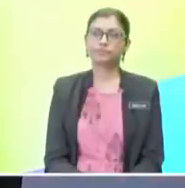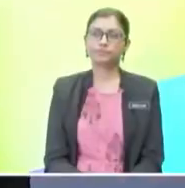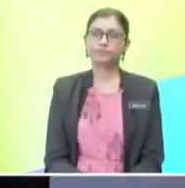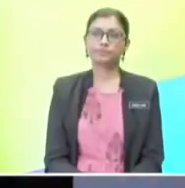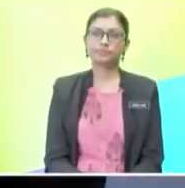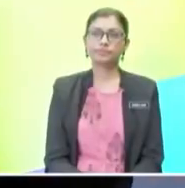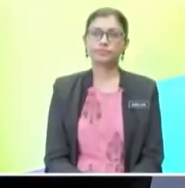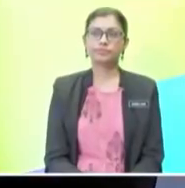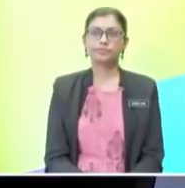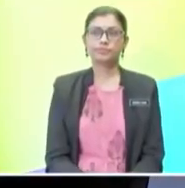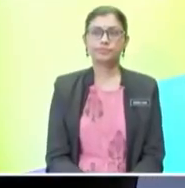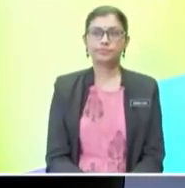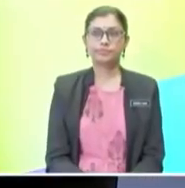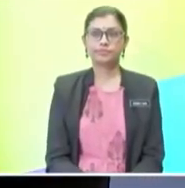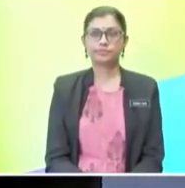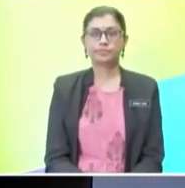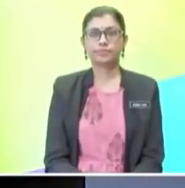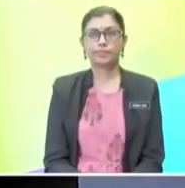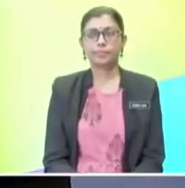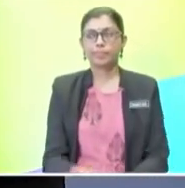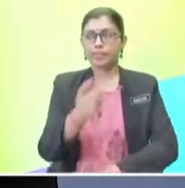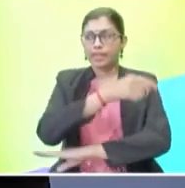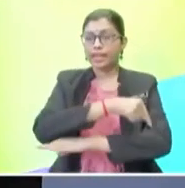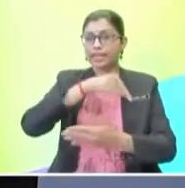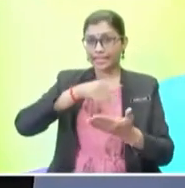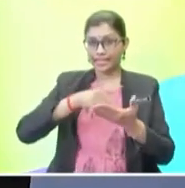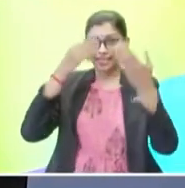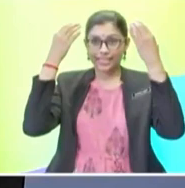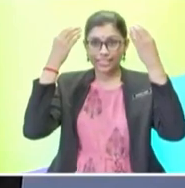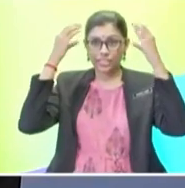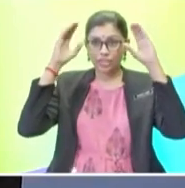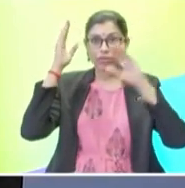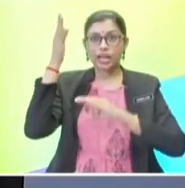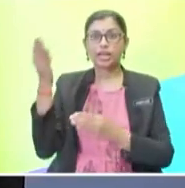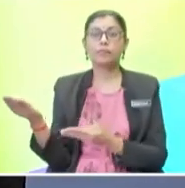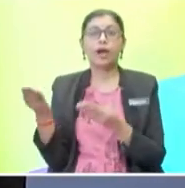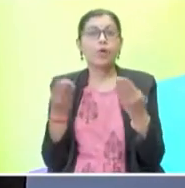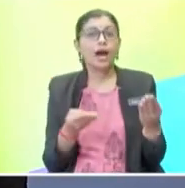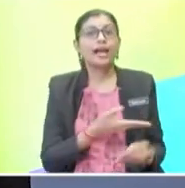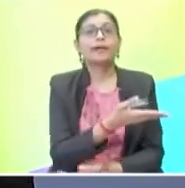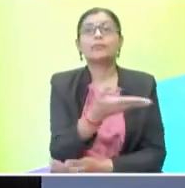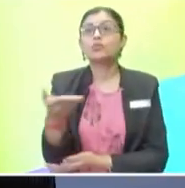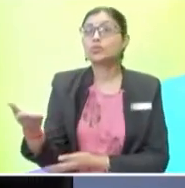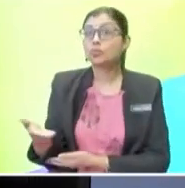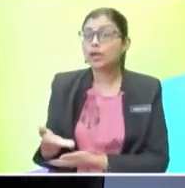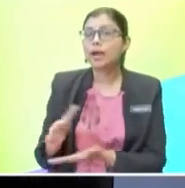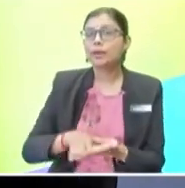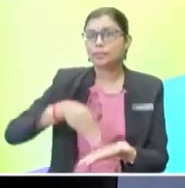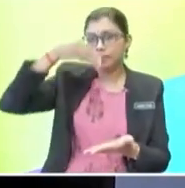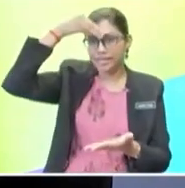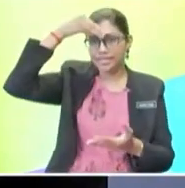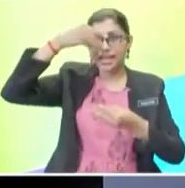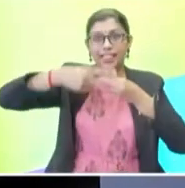Ria. Bismillahirrahmanirrahim. Hari ini cikgu nak bawa anak-anak murid cikgu semua, kita akan belajar